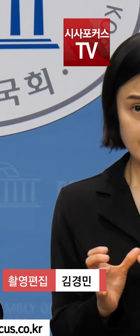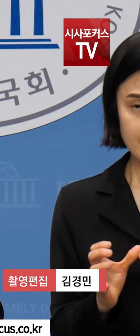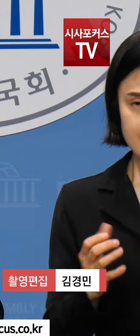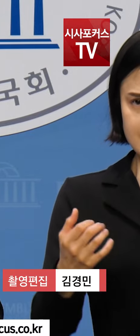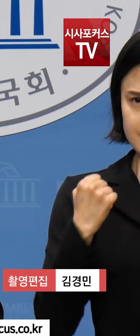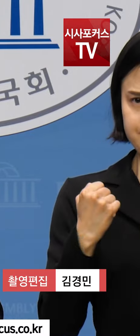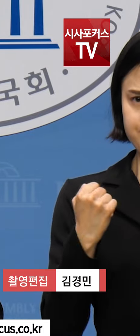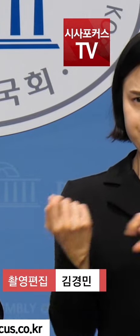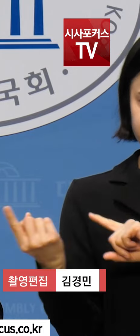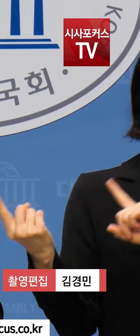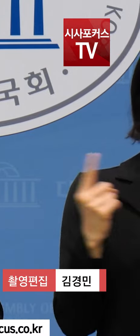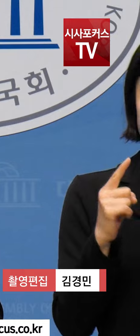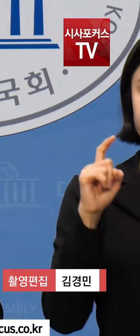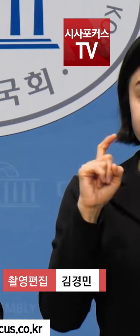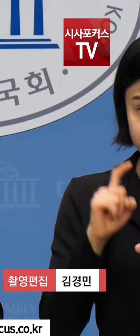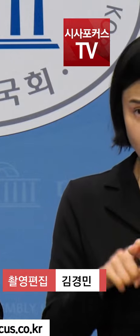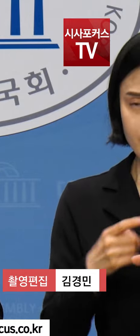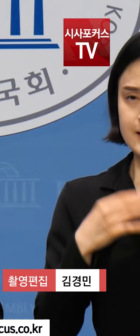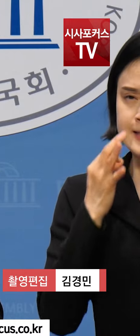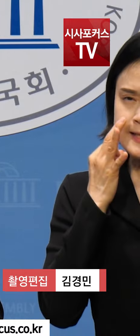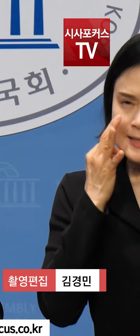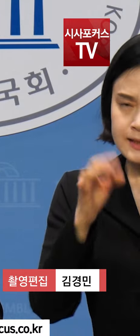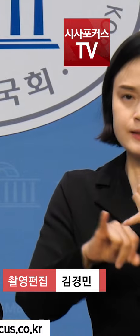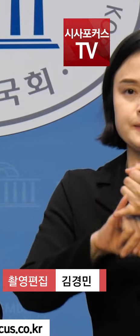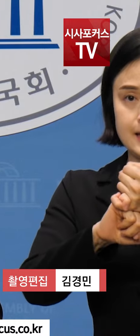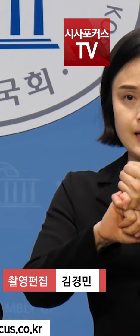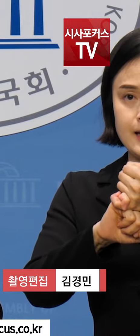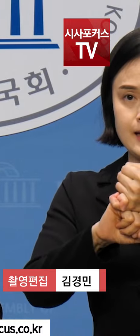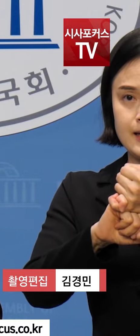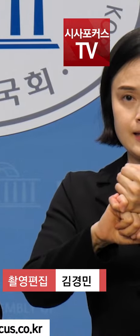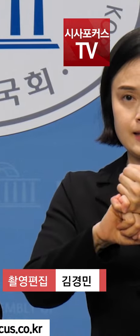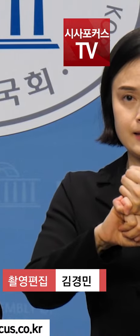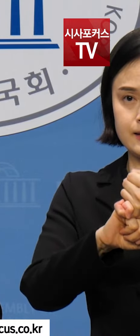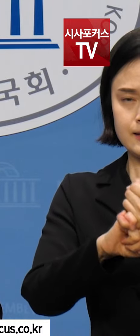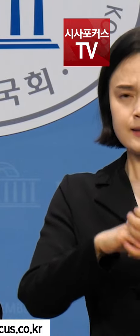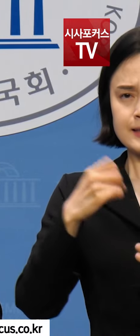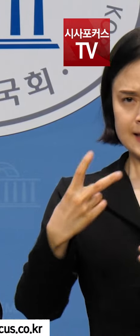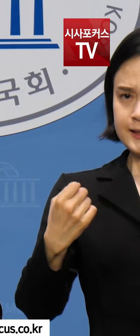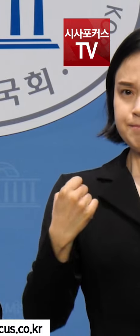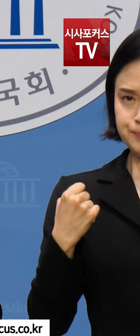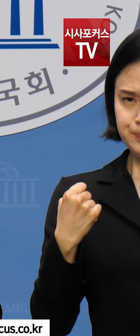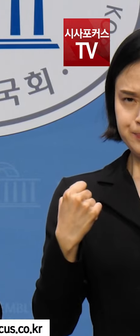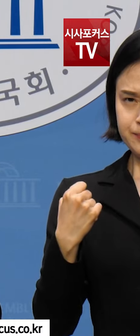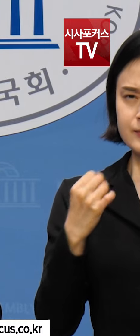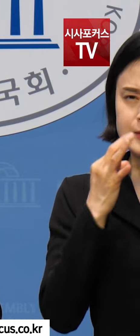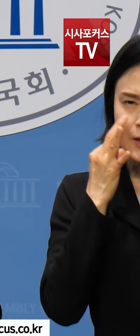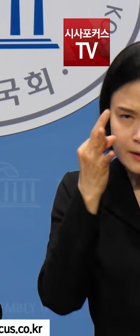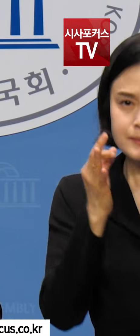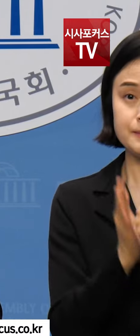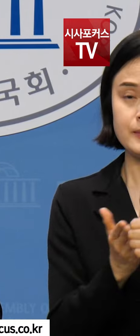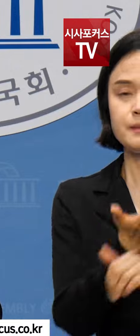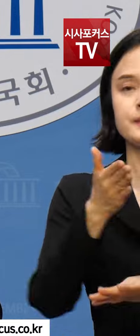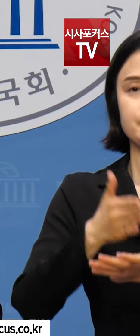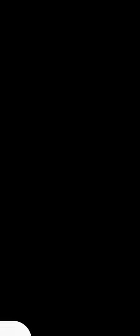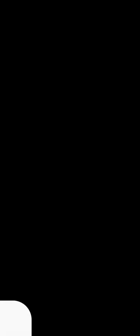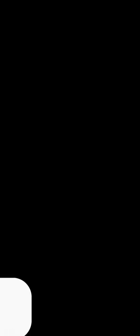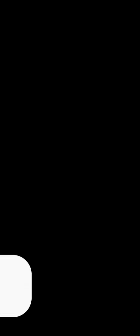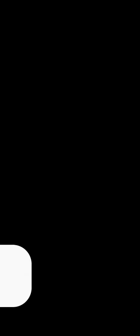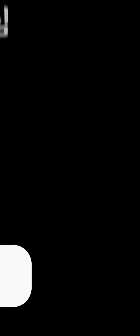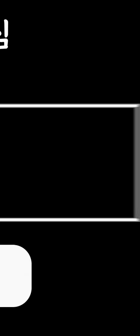불어넘는 역할에 혼신을 다하겠습니다. 우리 모두 다시 힘을 내서 달려봅시다. 여러분 감사합니다.